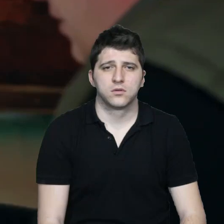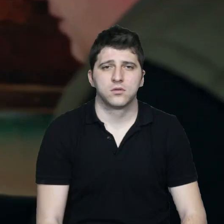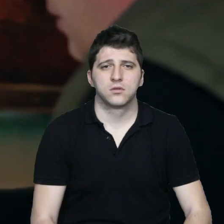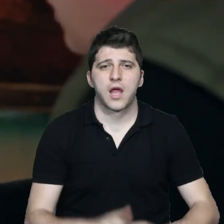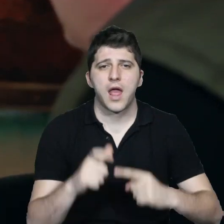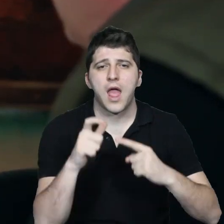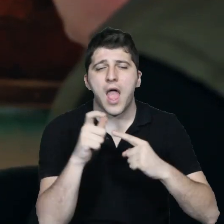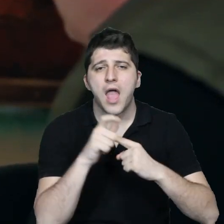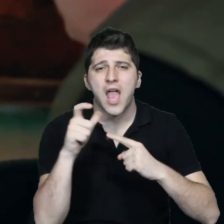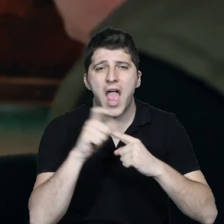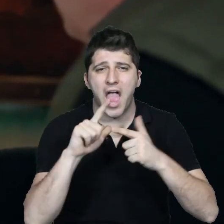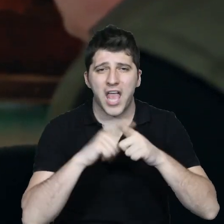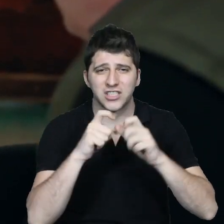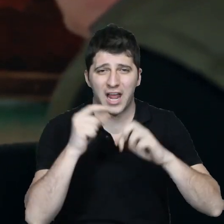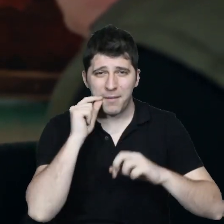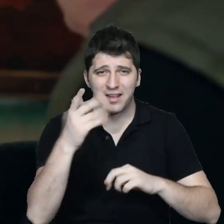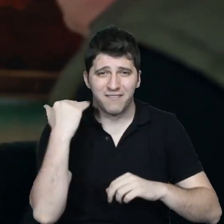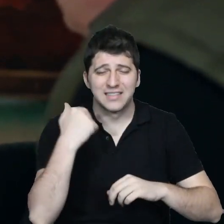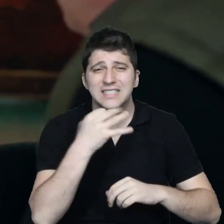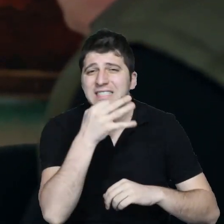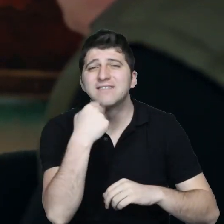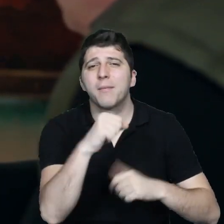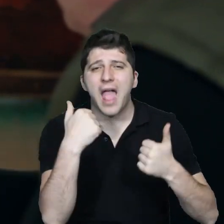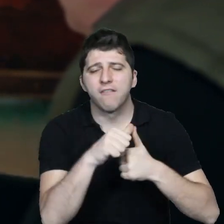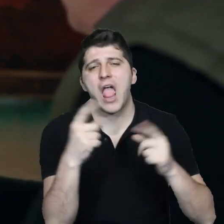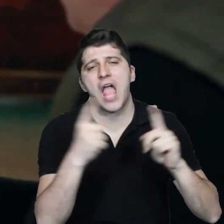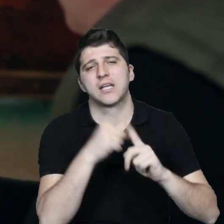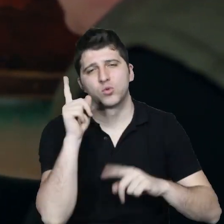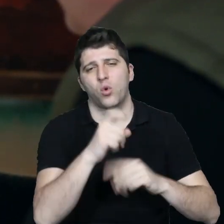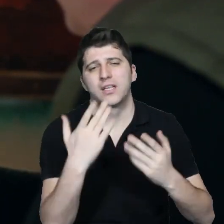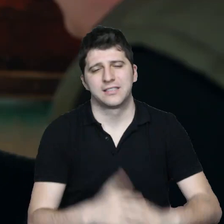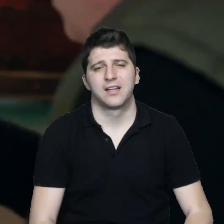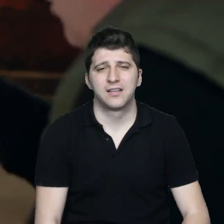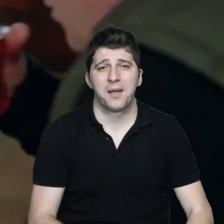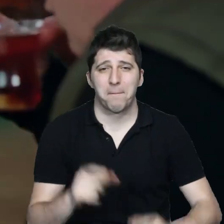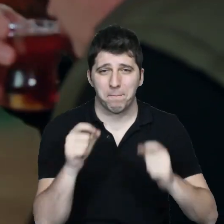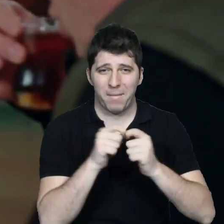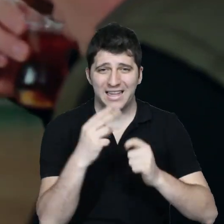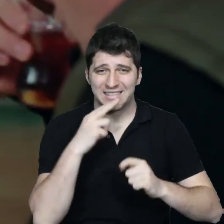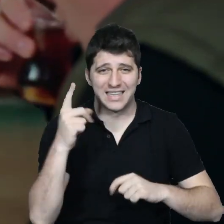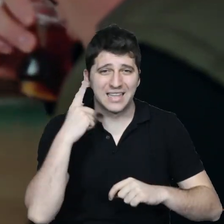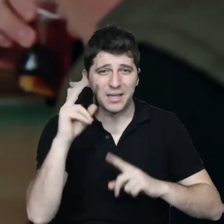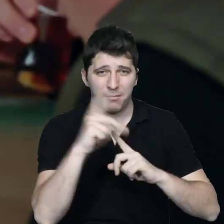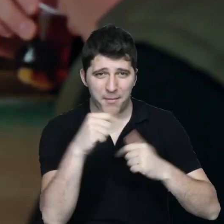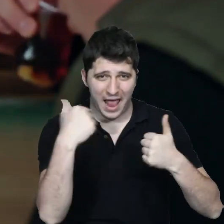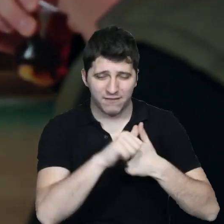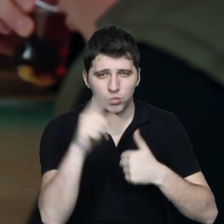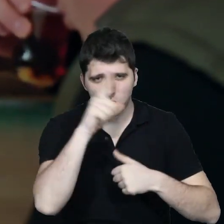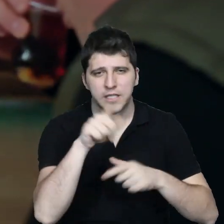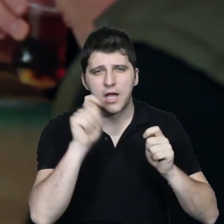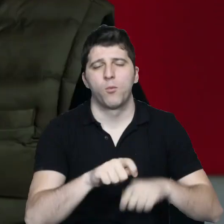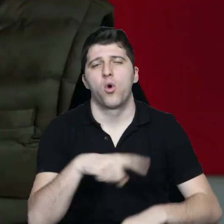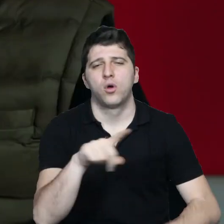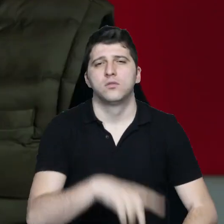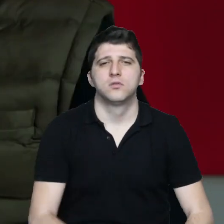Erol Ejder Bey zamanda izin vermediği evliliğin hesabını görüyor işte. Sırf Behiye onu dinlemeyip İbrahim'le evlendiği için yapıyor